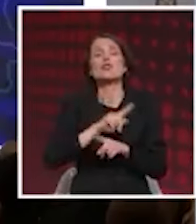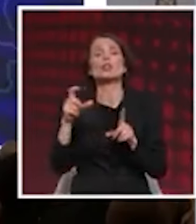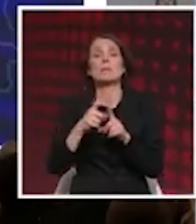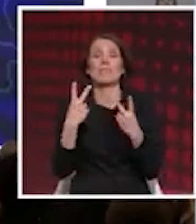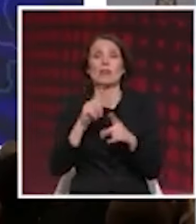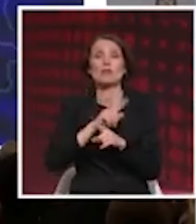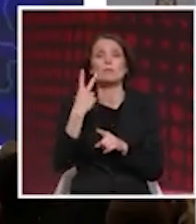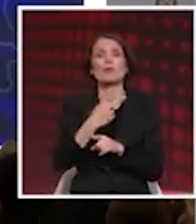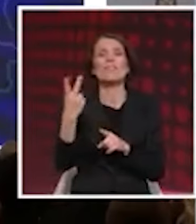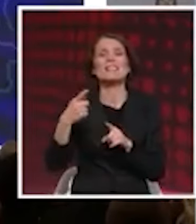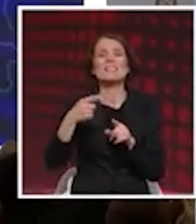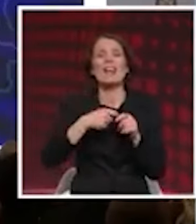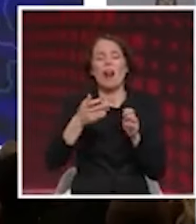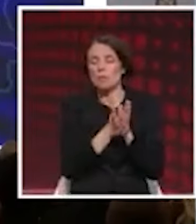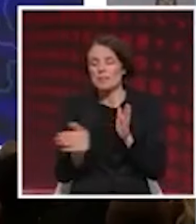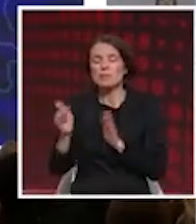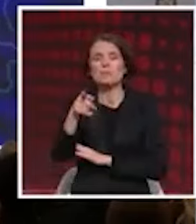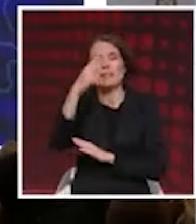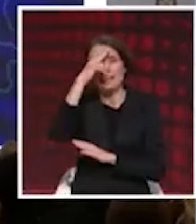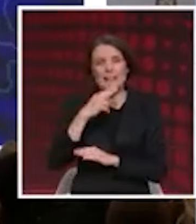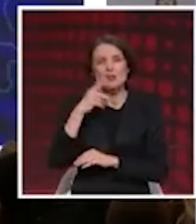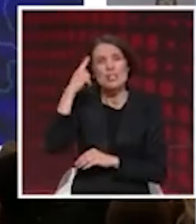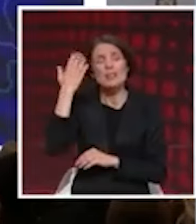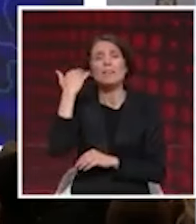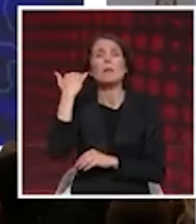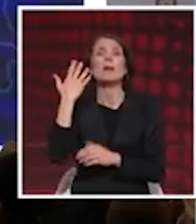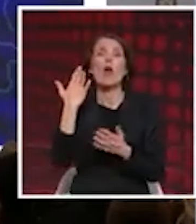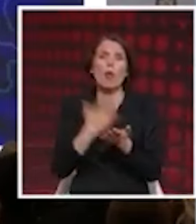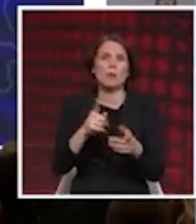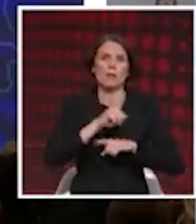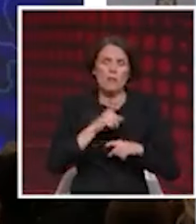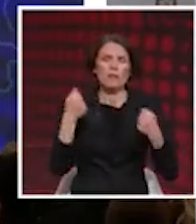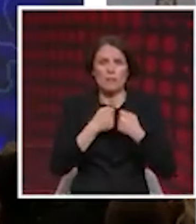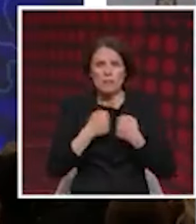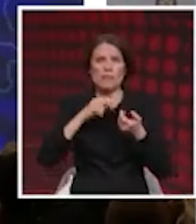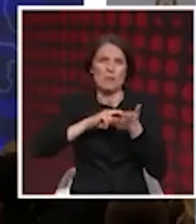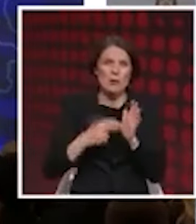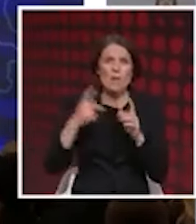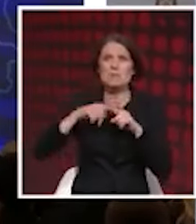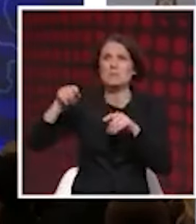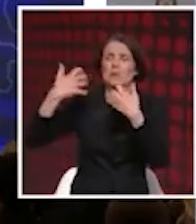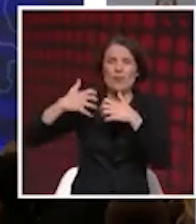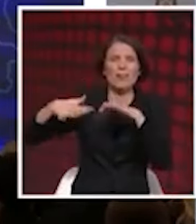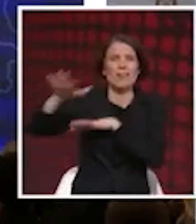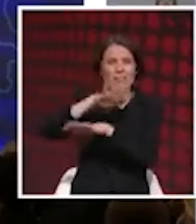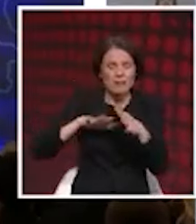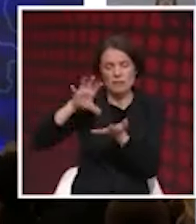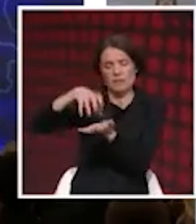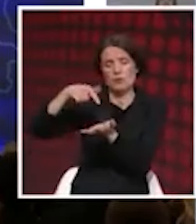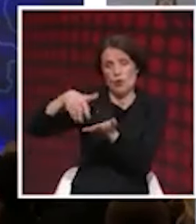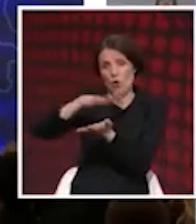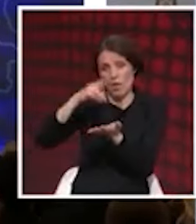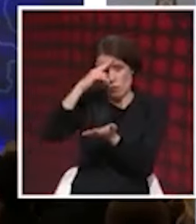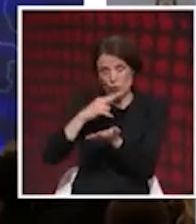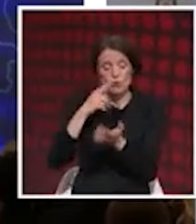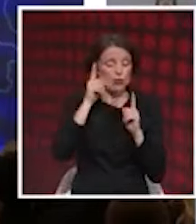-kilometarske obilaznice oko Niša. Znate koliko smo i smrtnih slučajeva imali i koliko problema, i zbog same industrijske zone, i zbog svega u Nišu. Dakle, ide oko